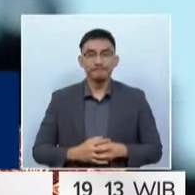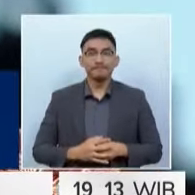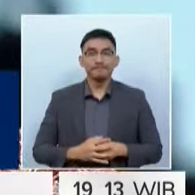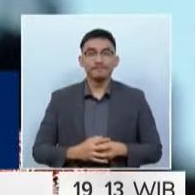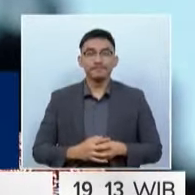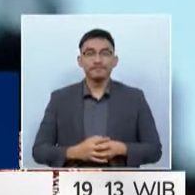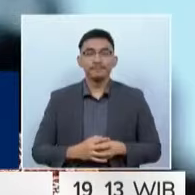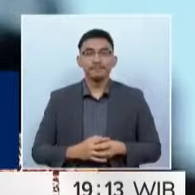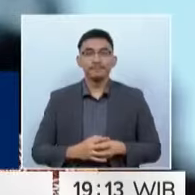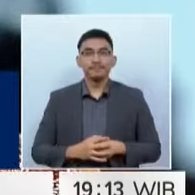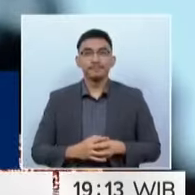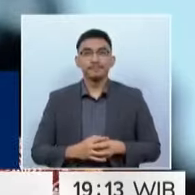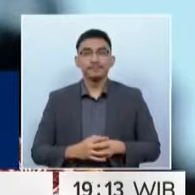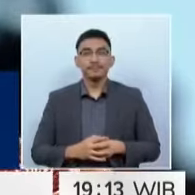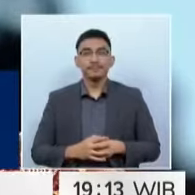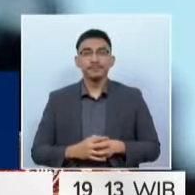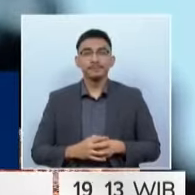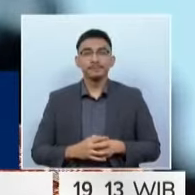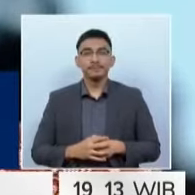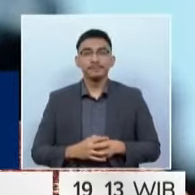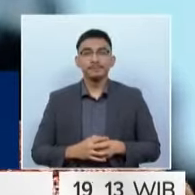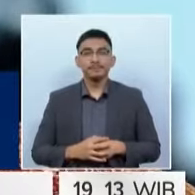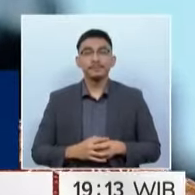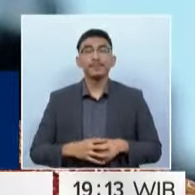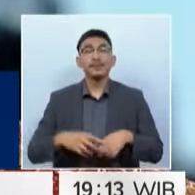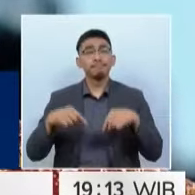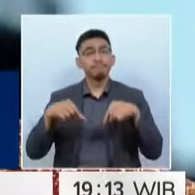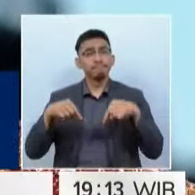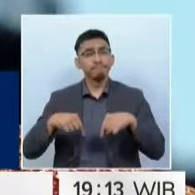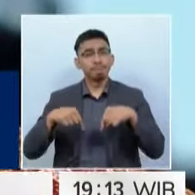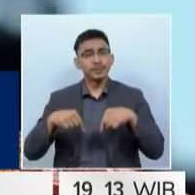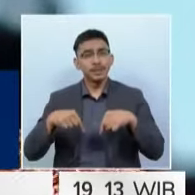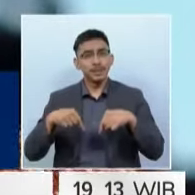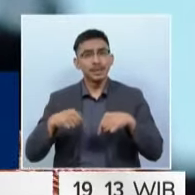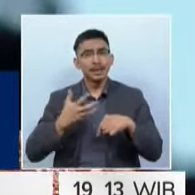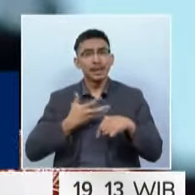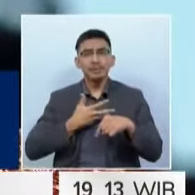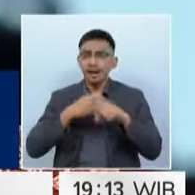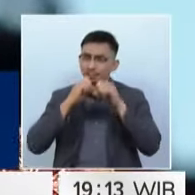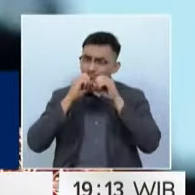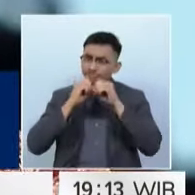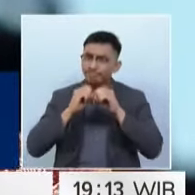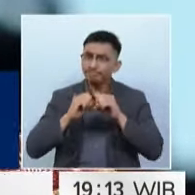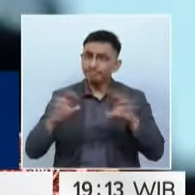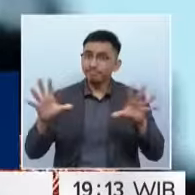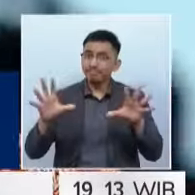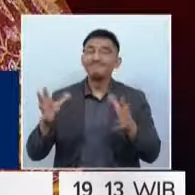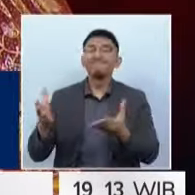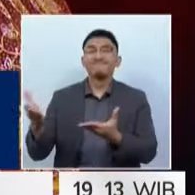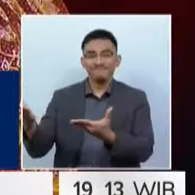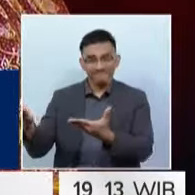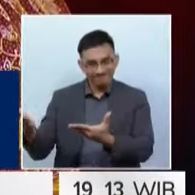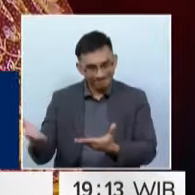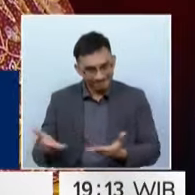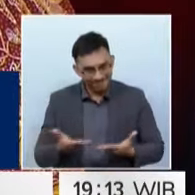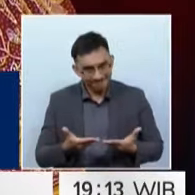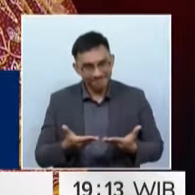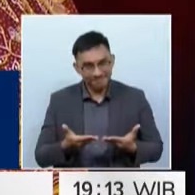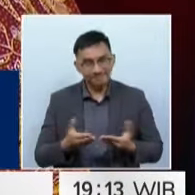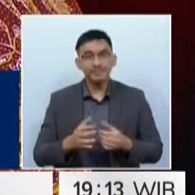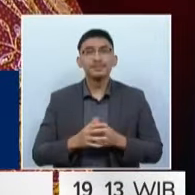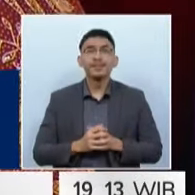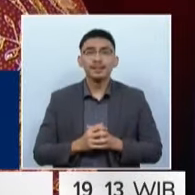2024 Pada kesempatan ini kami ucapkan selamat datang Selamat mengikuti